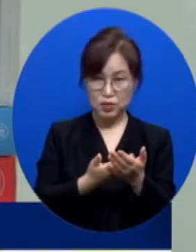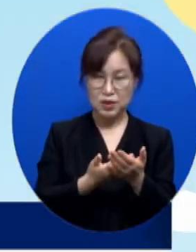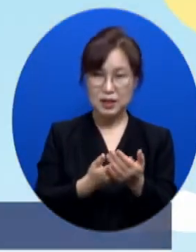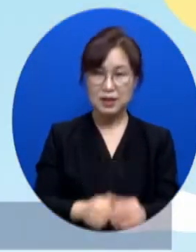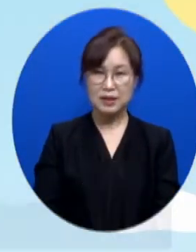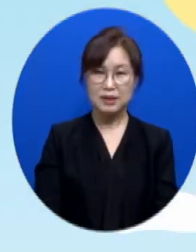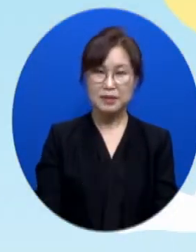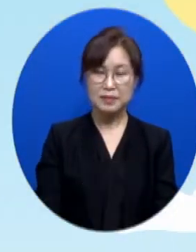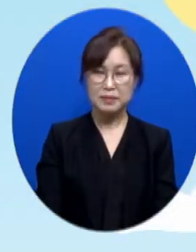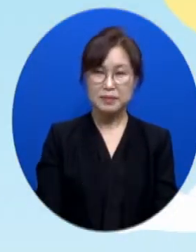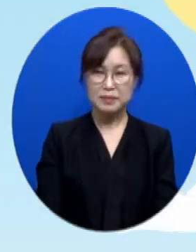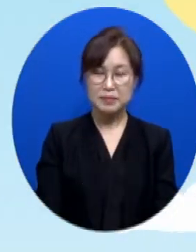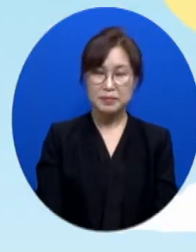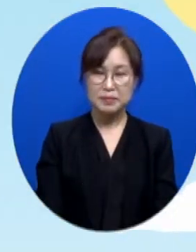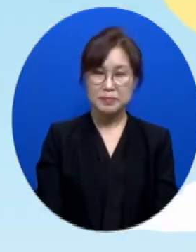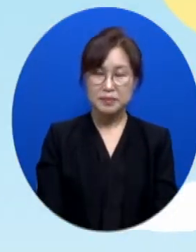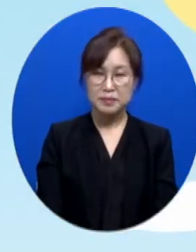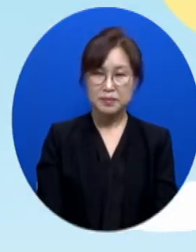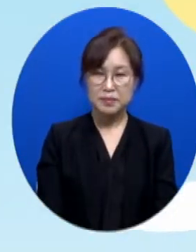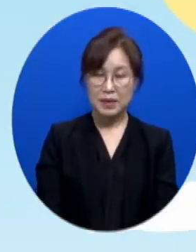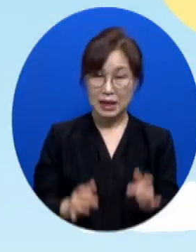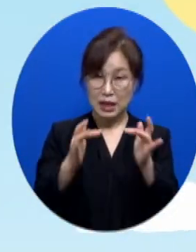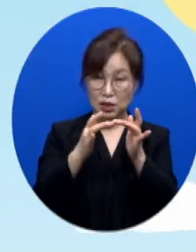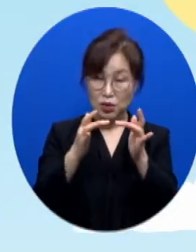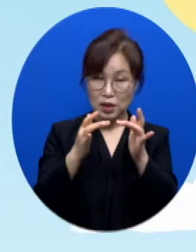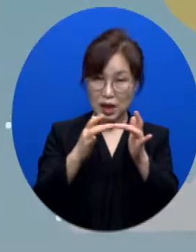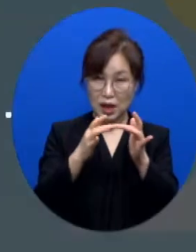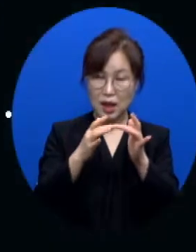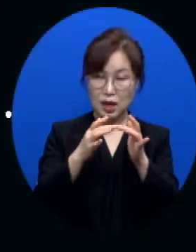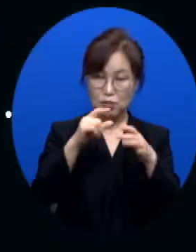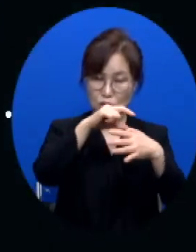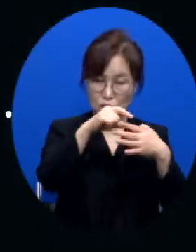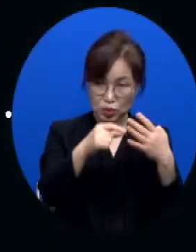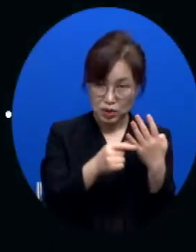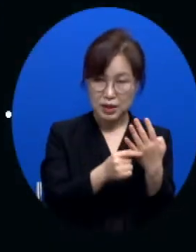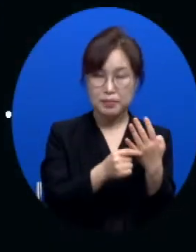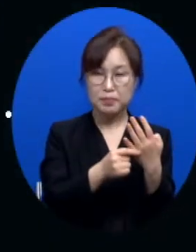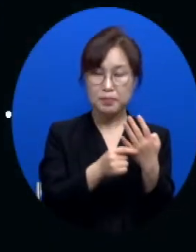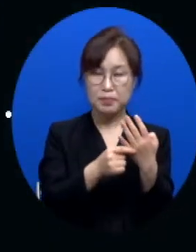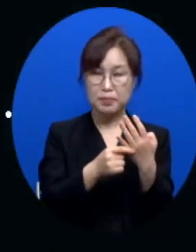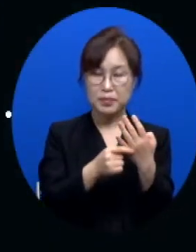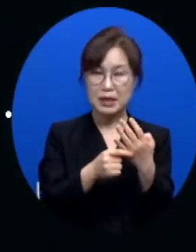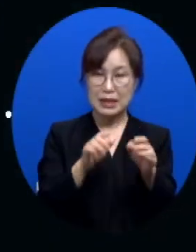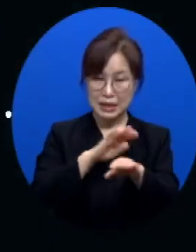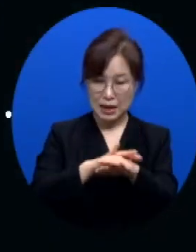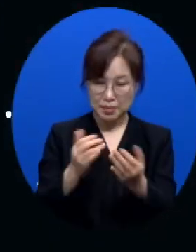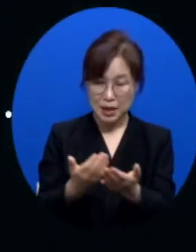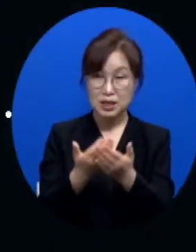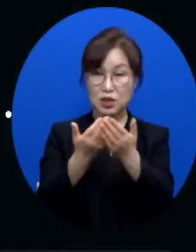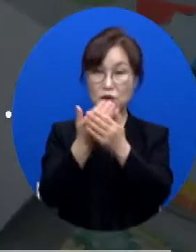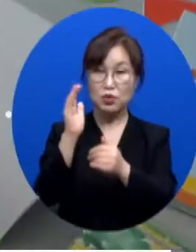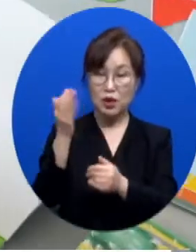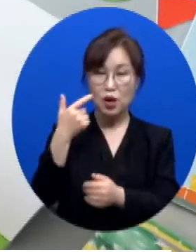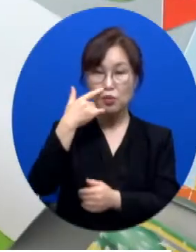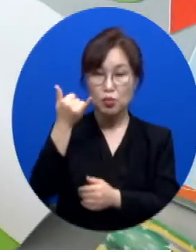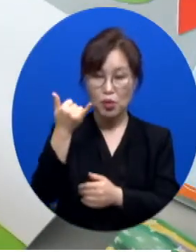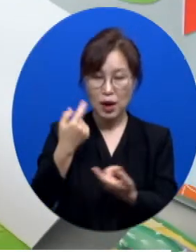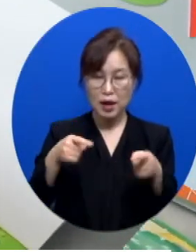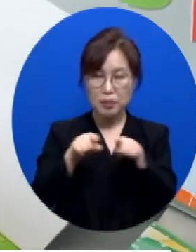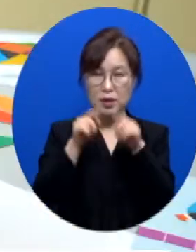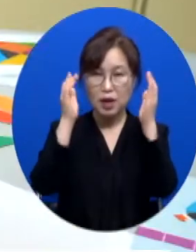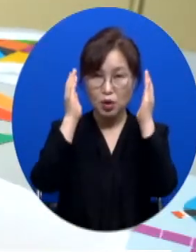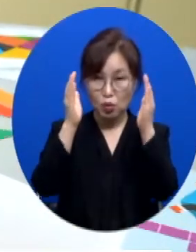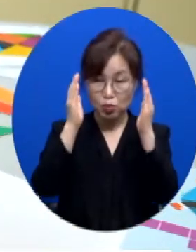있거든요. 전문가는 비대면 컨텐츠가 성장하는 데다 온라인 교육 플랫폼이 발전하면서 부모와 함께